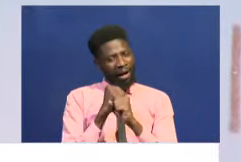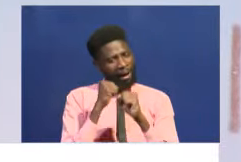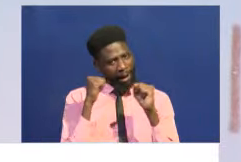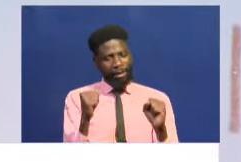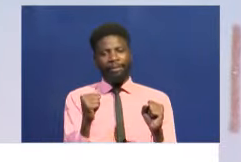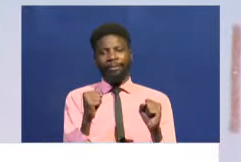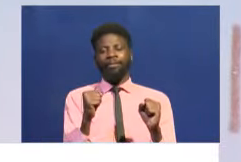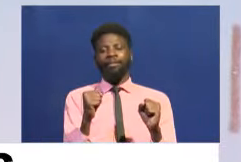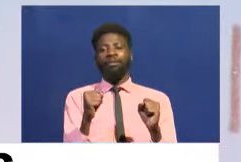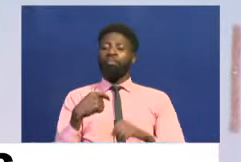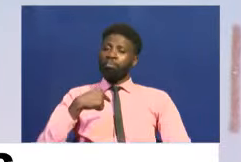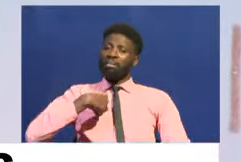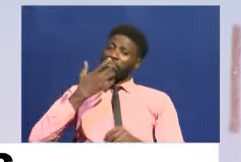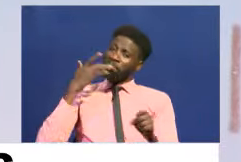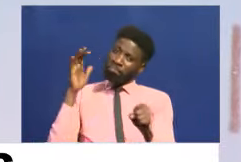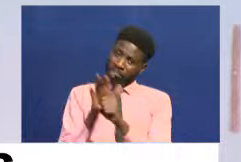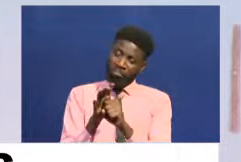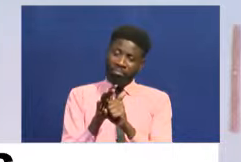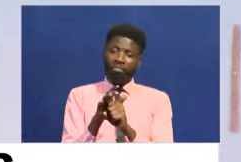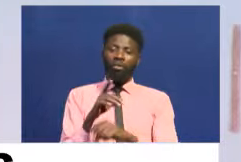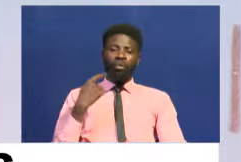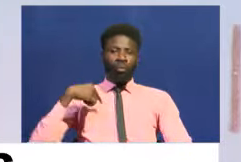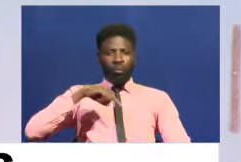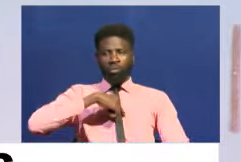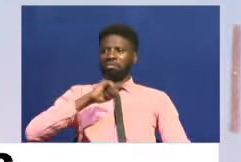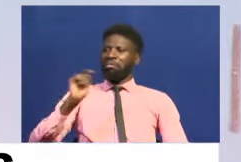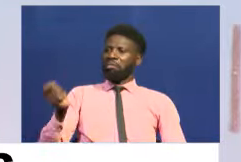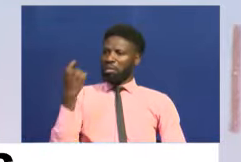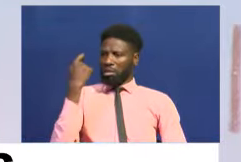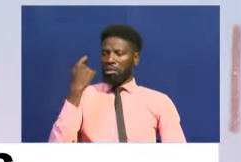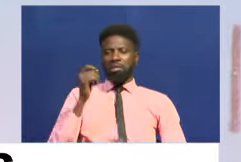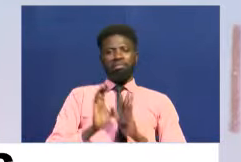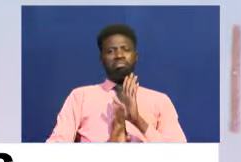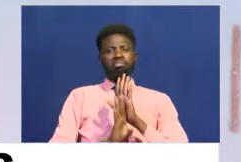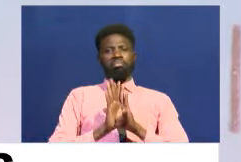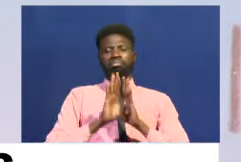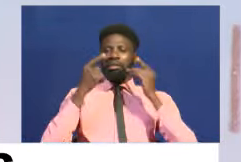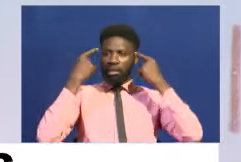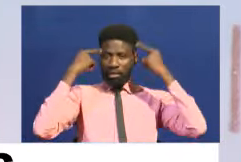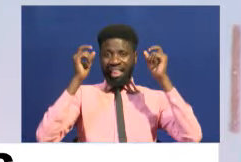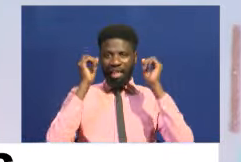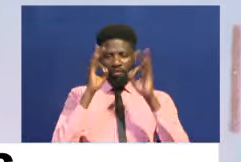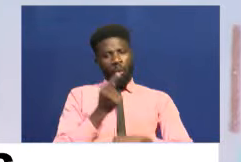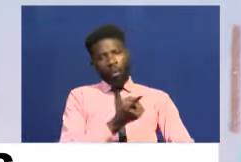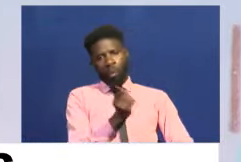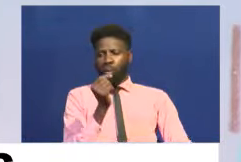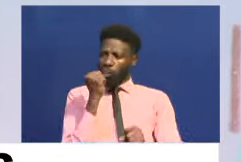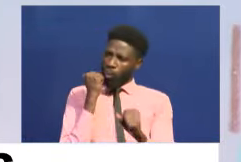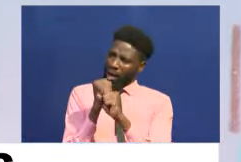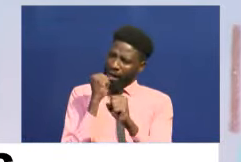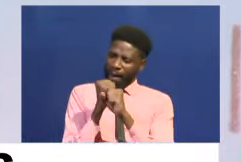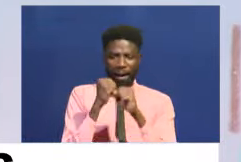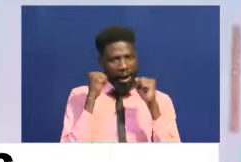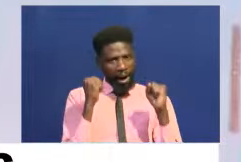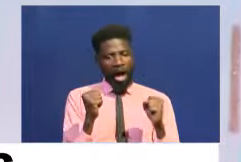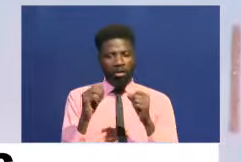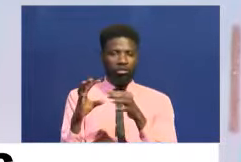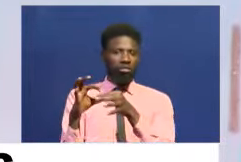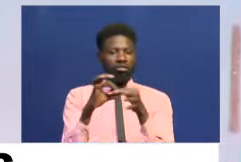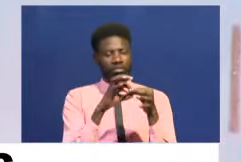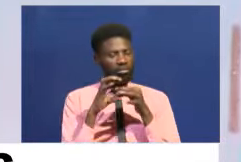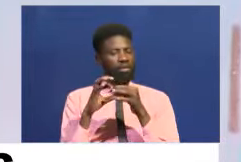kwamba tutafaulu kama nchi ya Kenya tukifanya hivyo, tukiwa tumeungana pamoja.